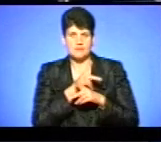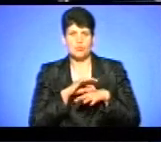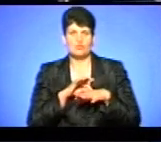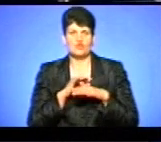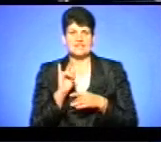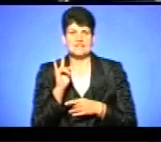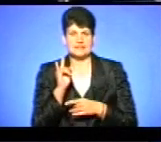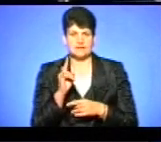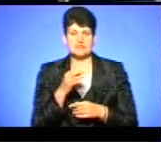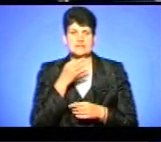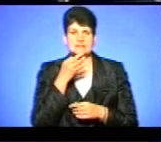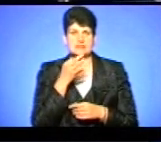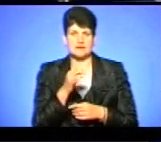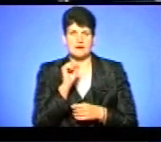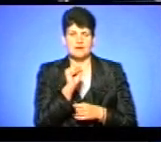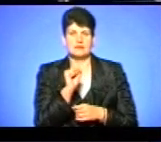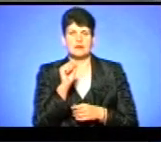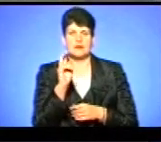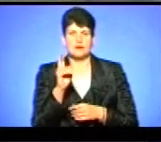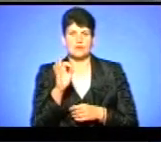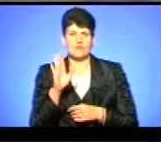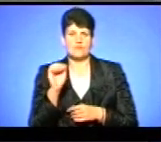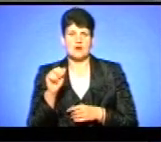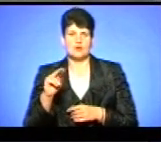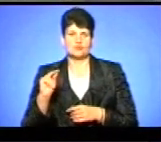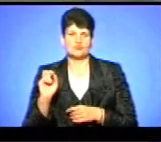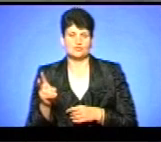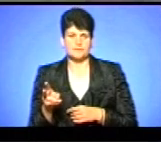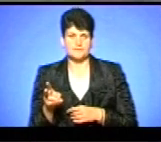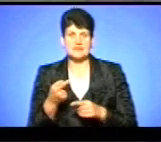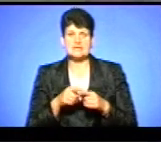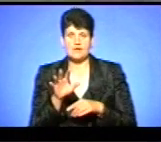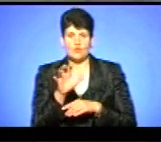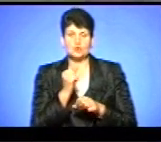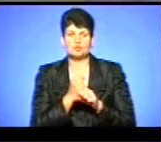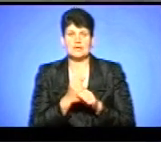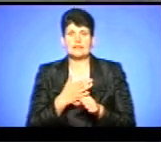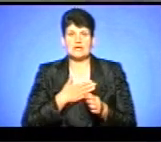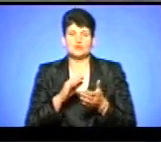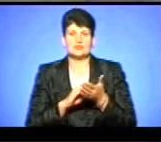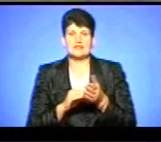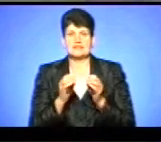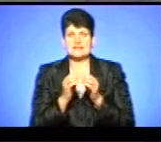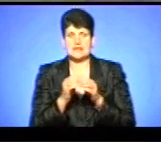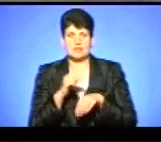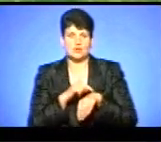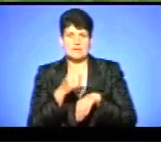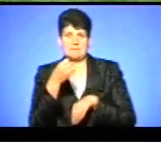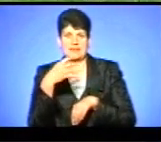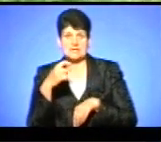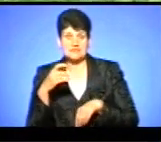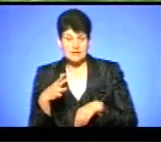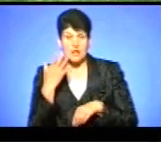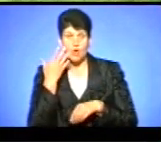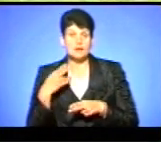повідомила капрал поліції Алла Ковальчук. Це фото зробили наші журналісти о 10 годині 15 хвилин. Коли